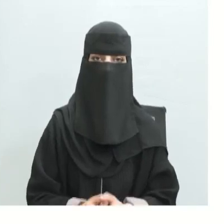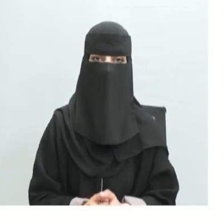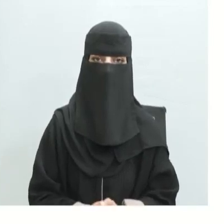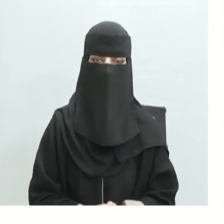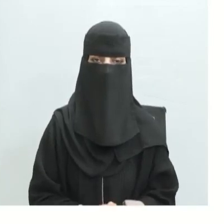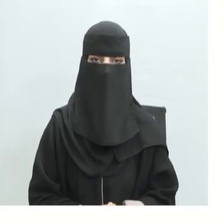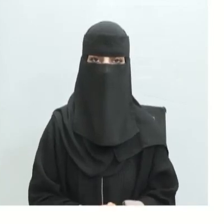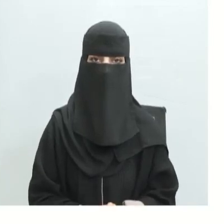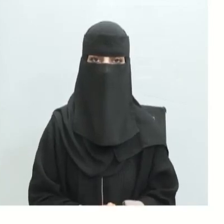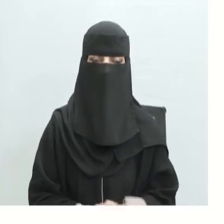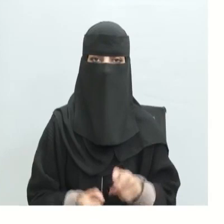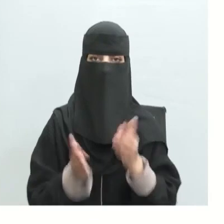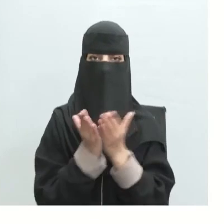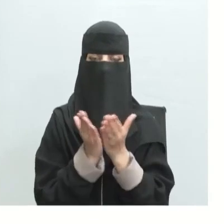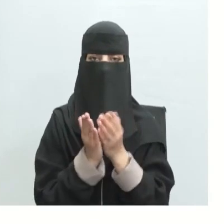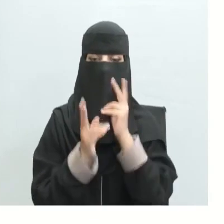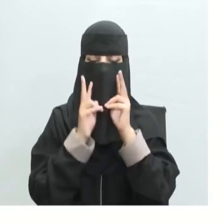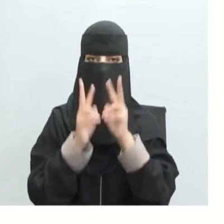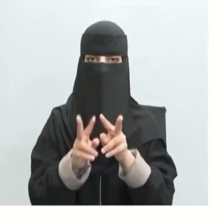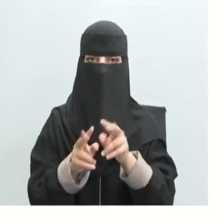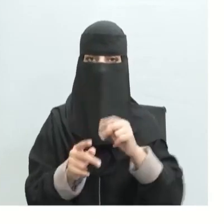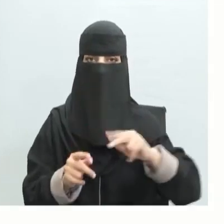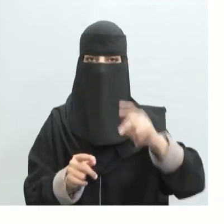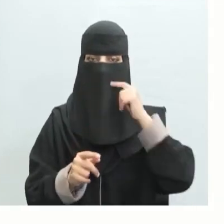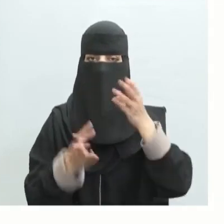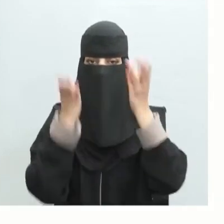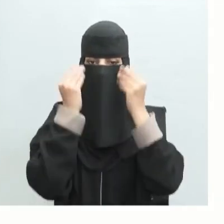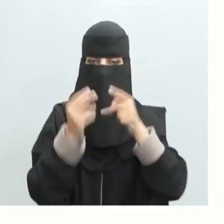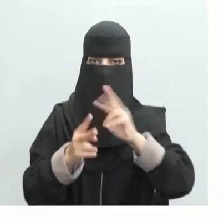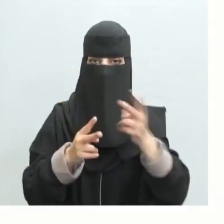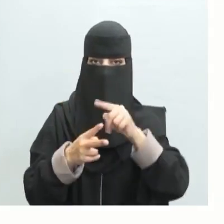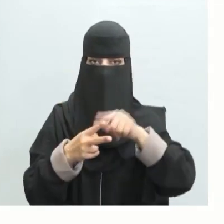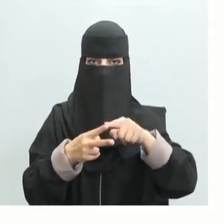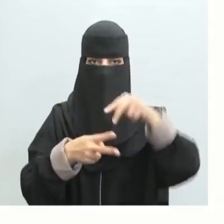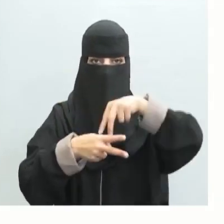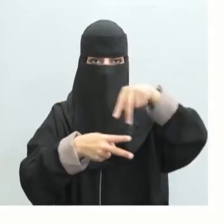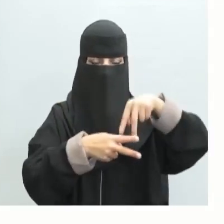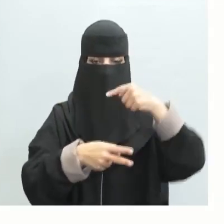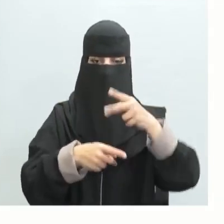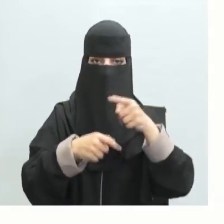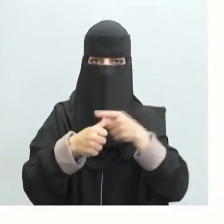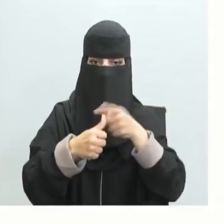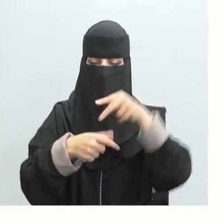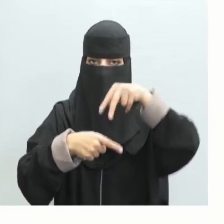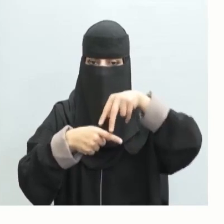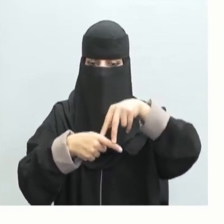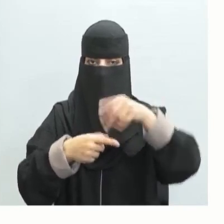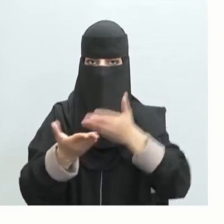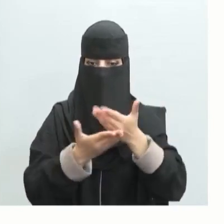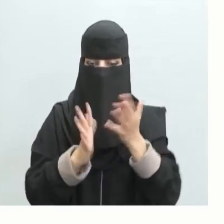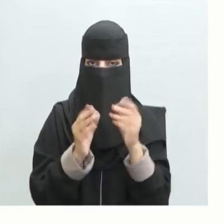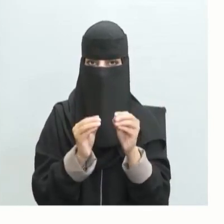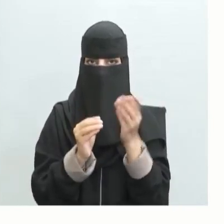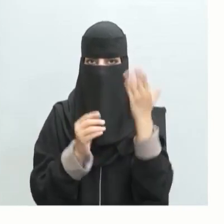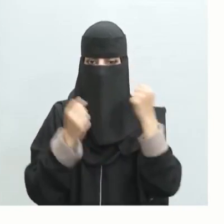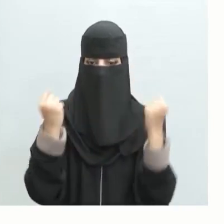الدرس في هذا الدرس اخواني الكرام واخواتي سنتعلم نوعين من المثلثات الم ملث الاول تطرقنا له في درس